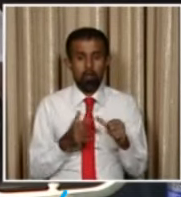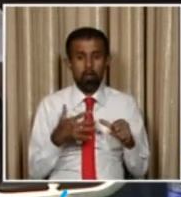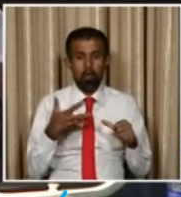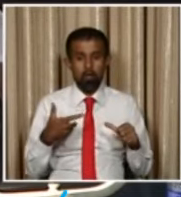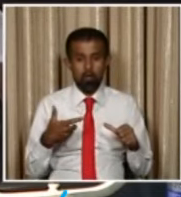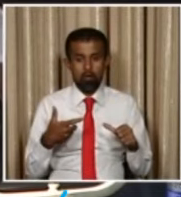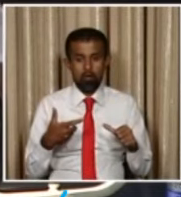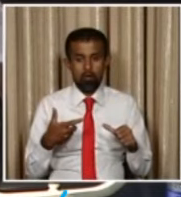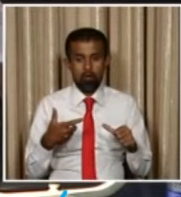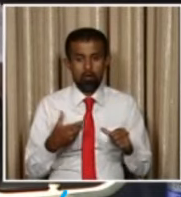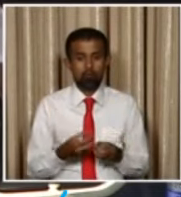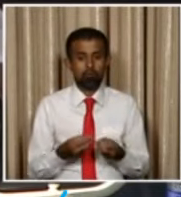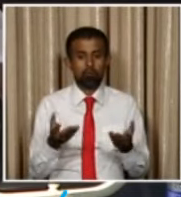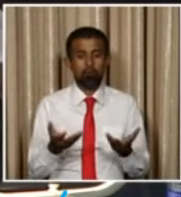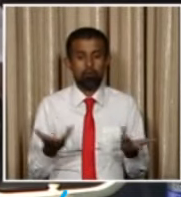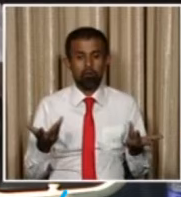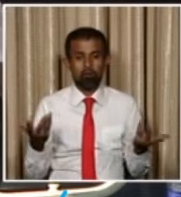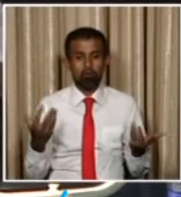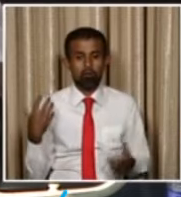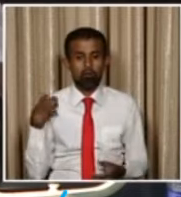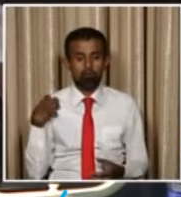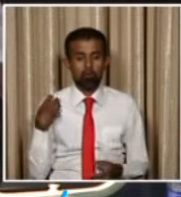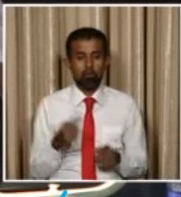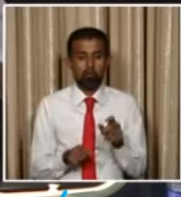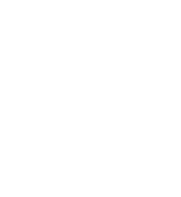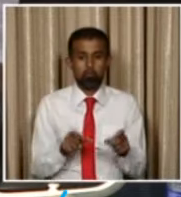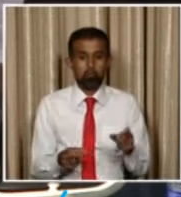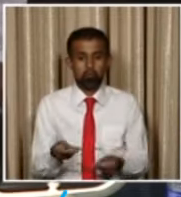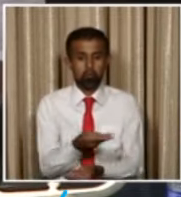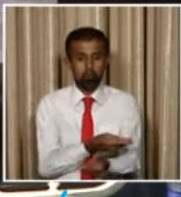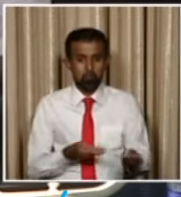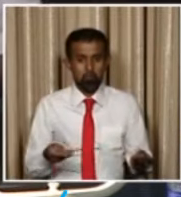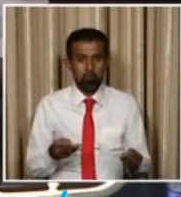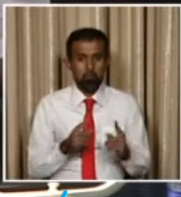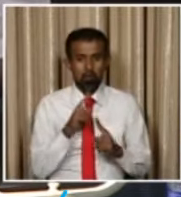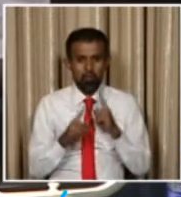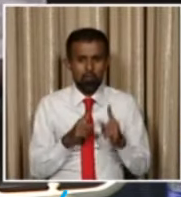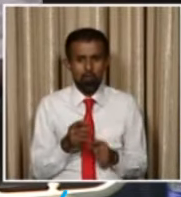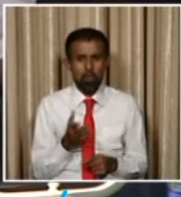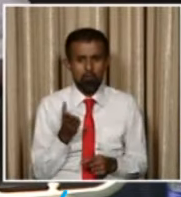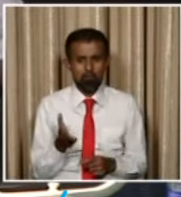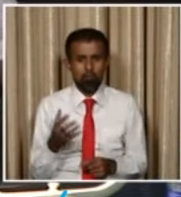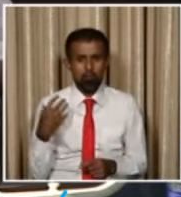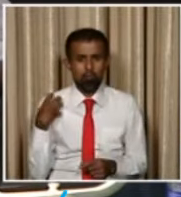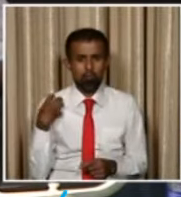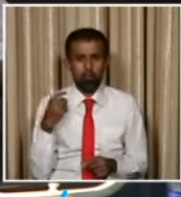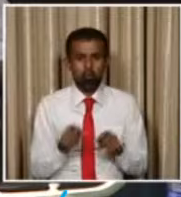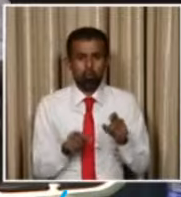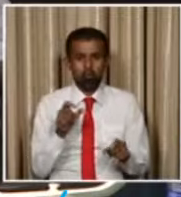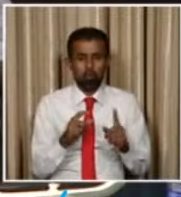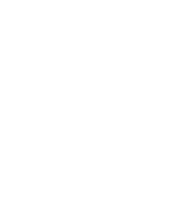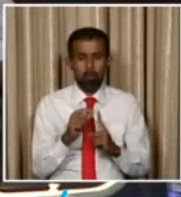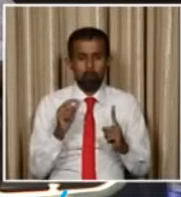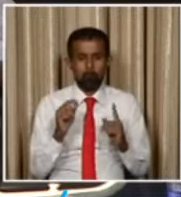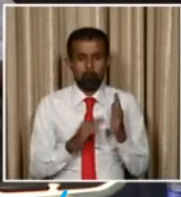ஆதங்கம் சகோதர முஸ்லிம்கள் மக்கள் மீது மக்களிடமிருந்து வெளிவந்திருக்கிறது. அந்த சமூகத்தினுடைய பாராளுமன்ற உறுப்பினர்களும் இங்கே